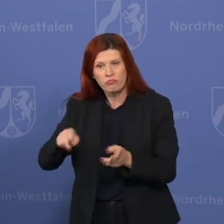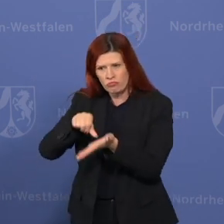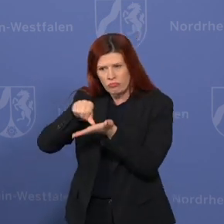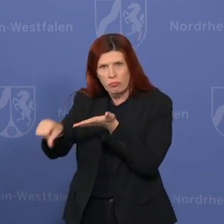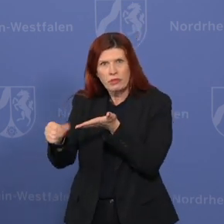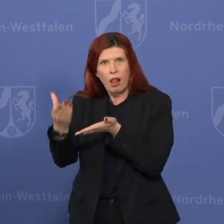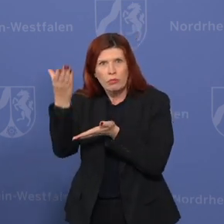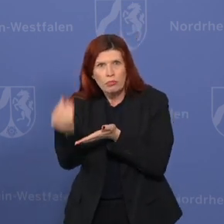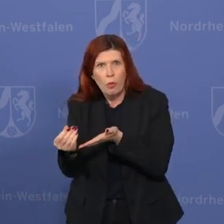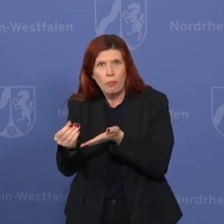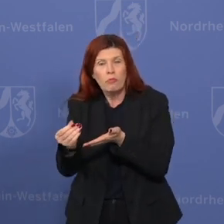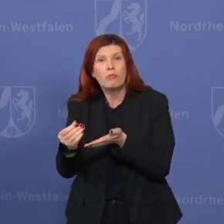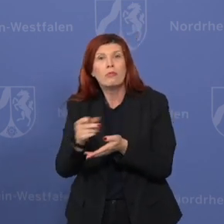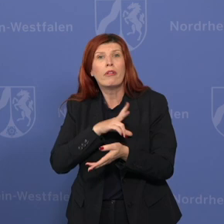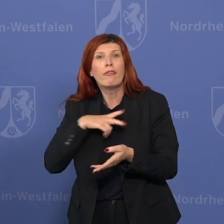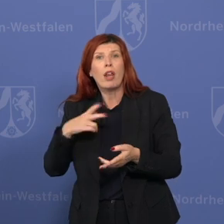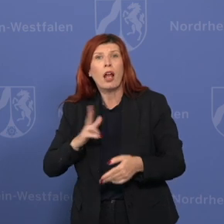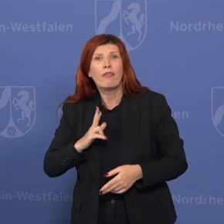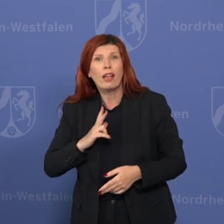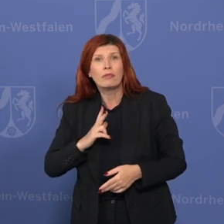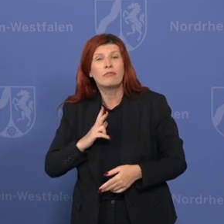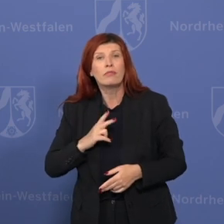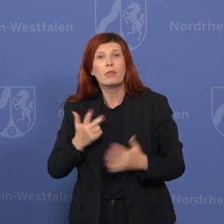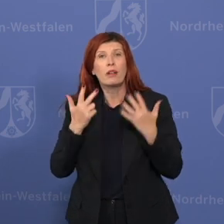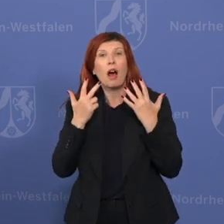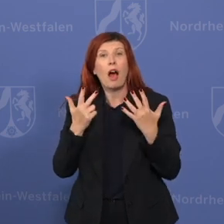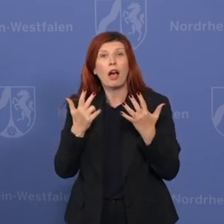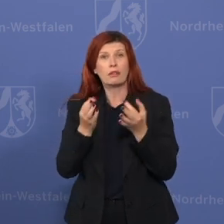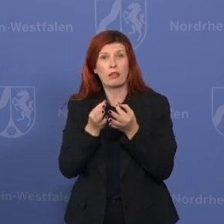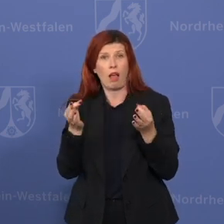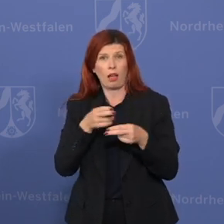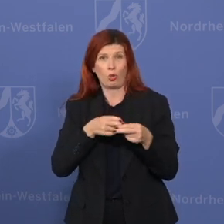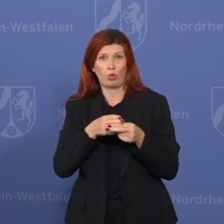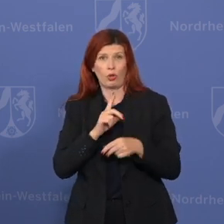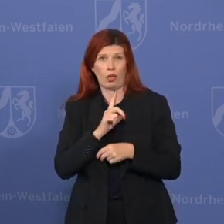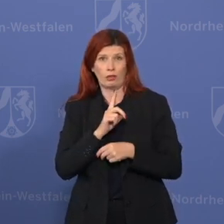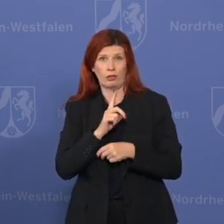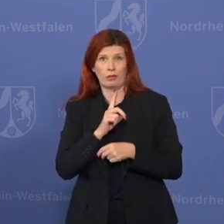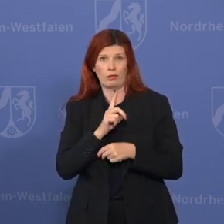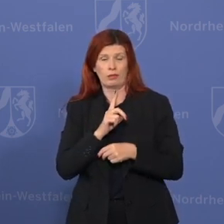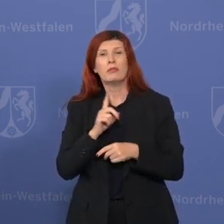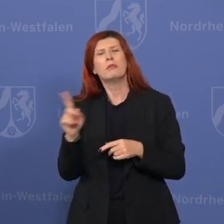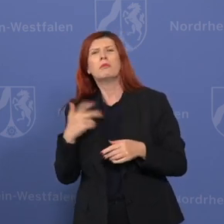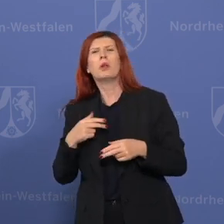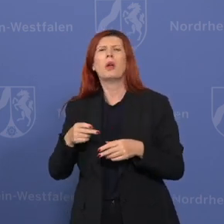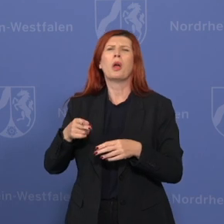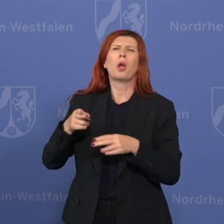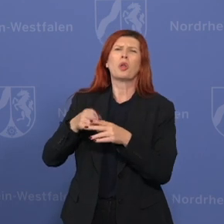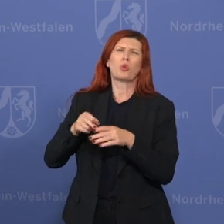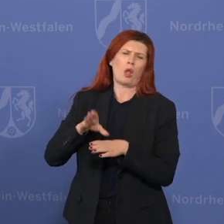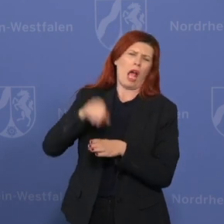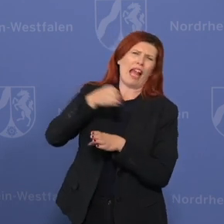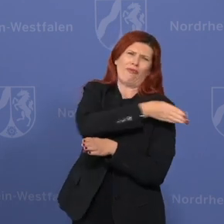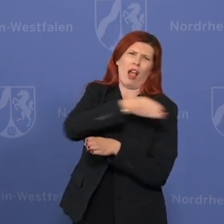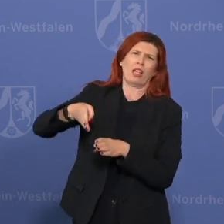haben, beträgt lediglich 8 Tage. Und im Mittel waren es 5 Tage, weil beim ersten Schwung